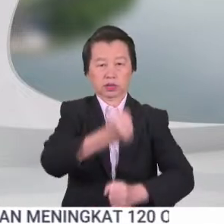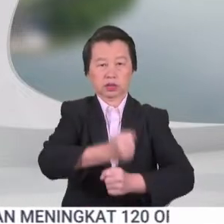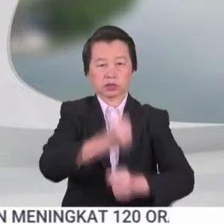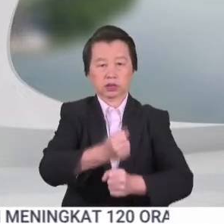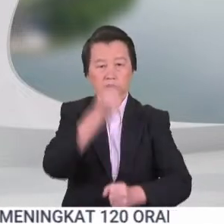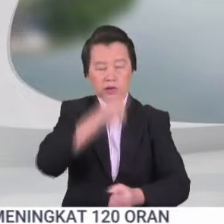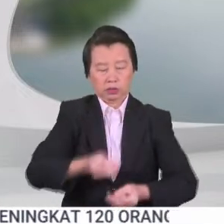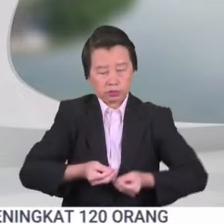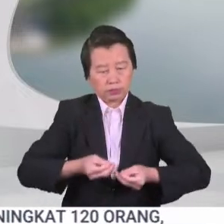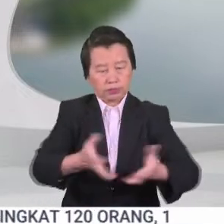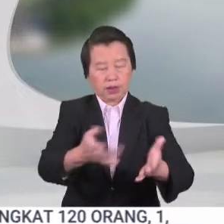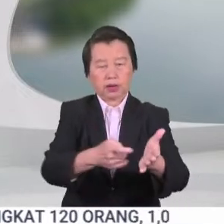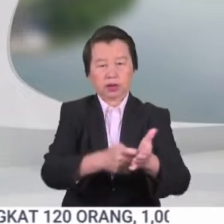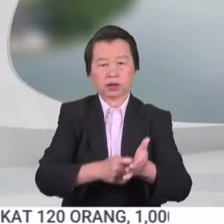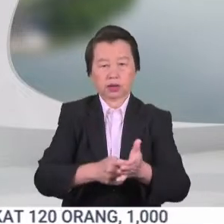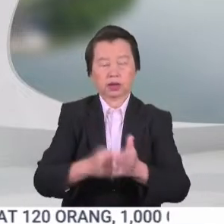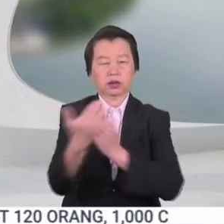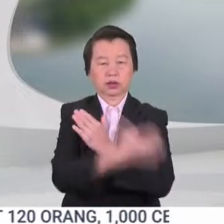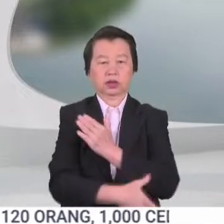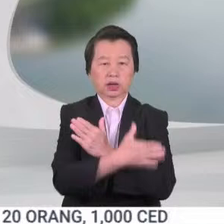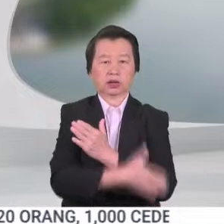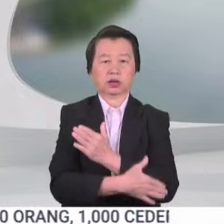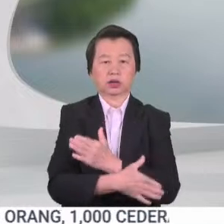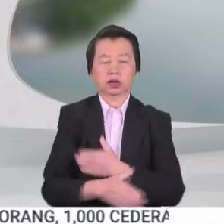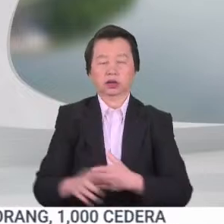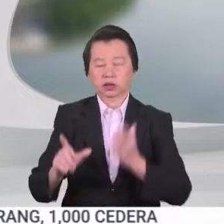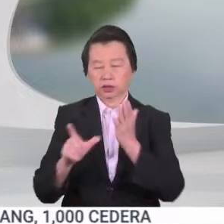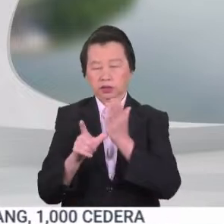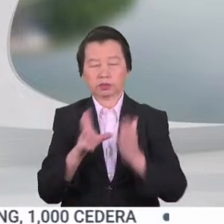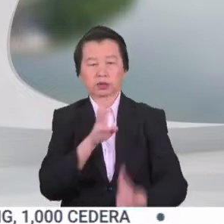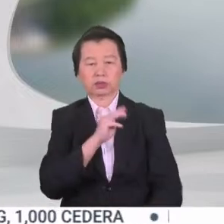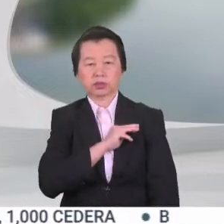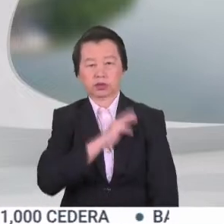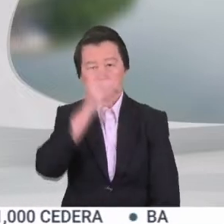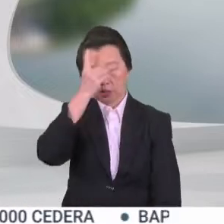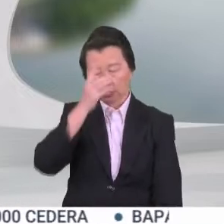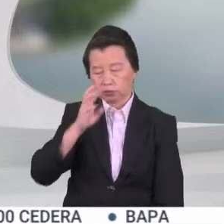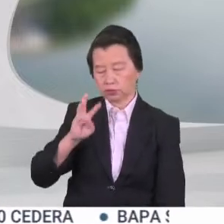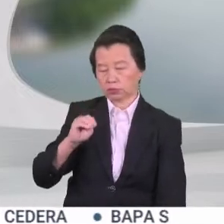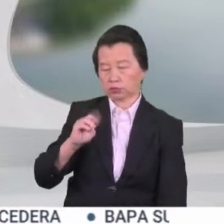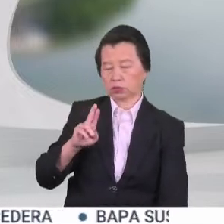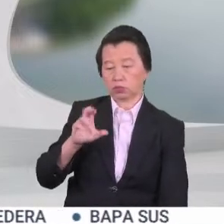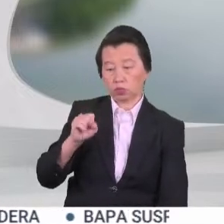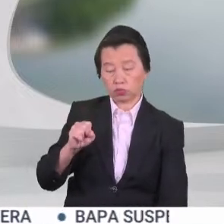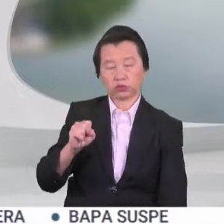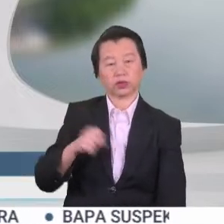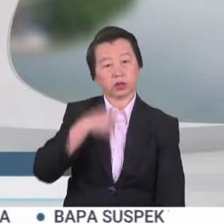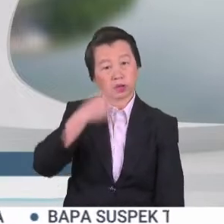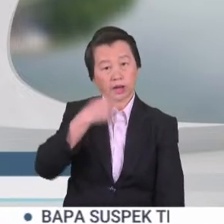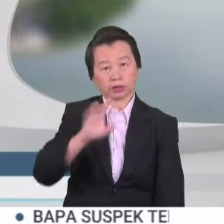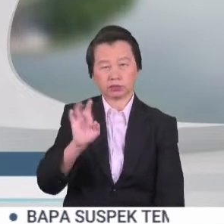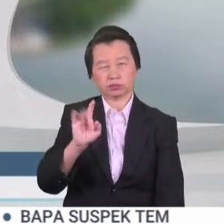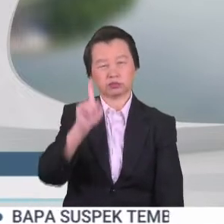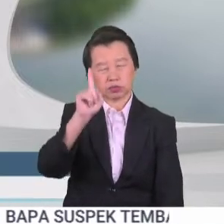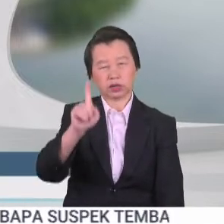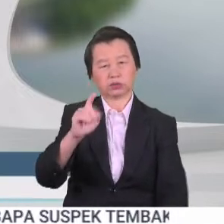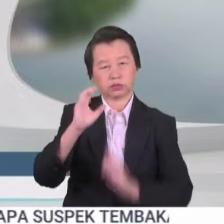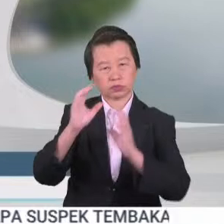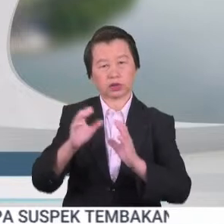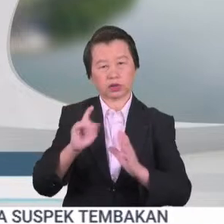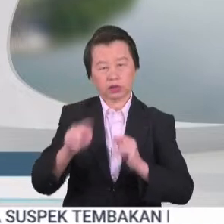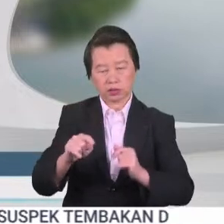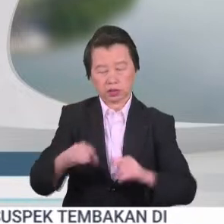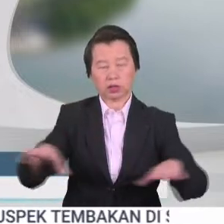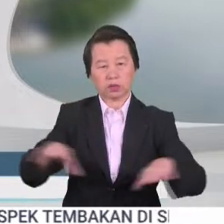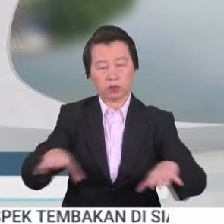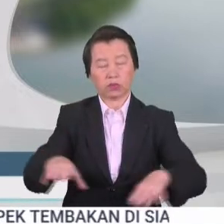untuk memenuhi keperluan industri negara timbalan menterinya Datuk Mustafa sakmud berkata salah satu inisiatif yang